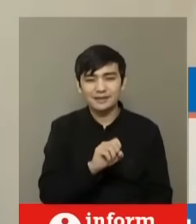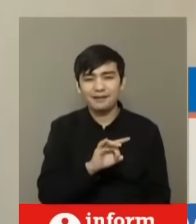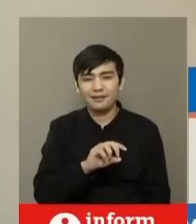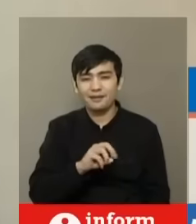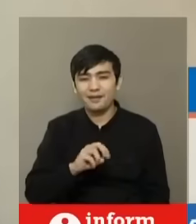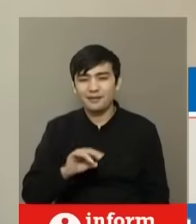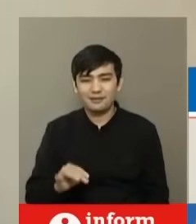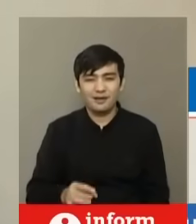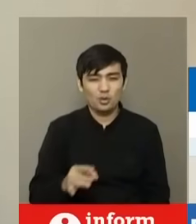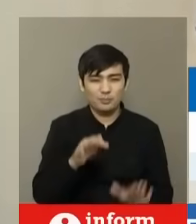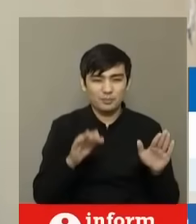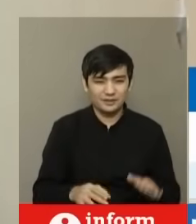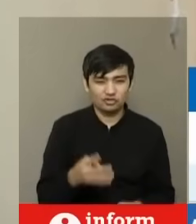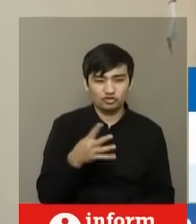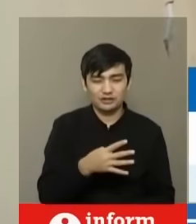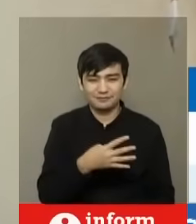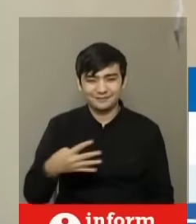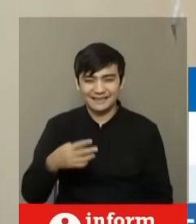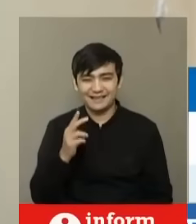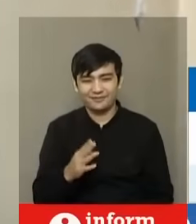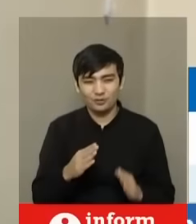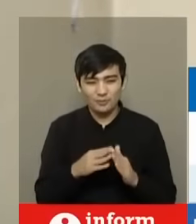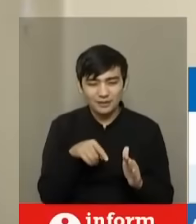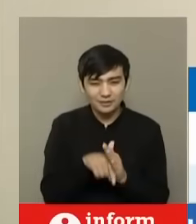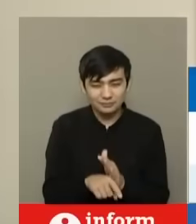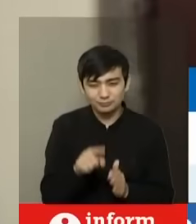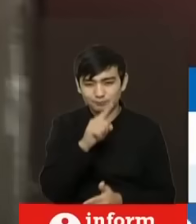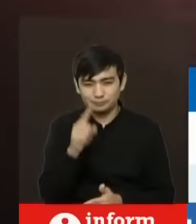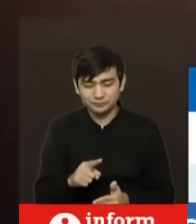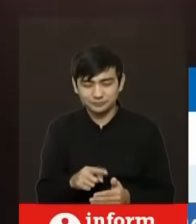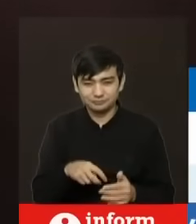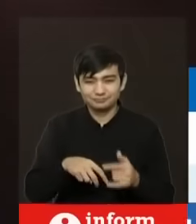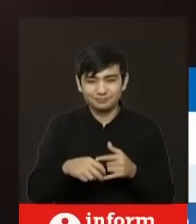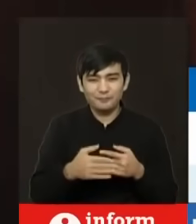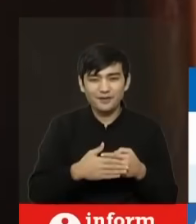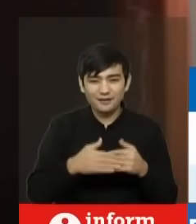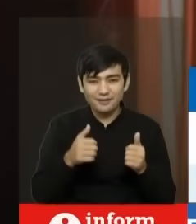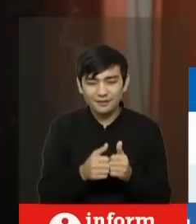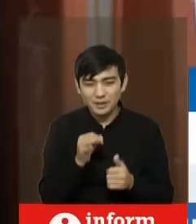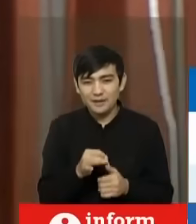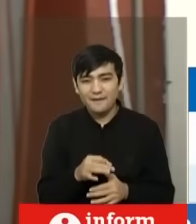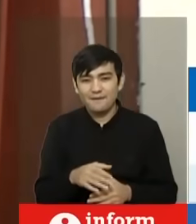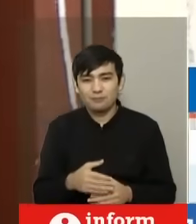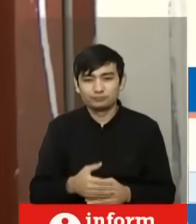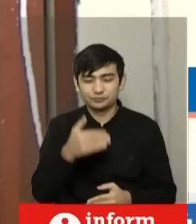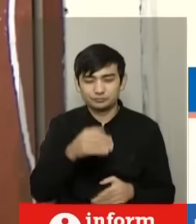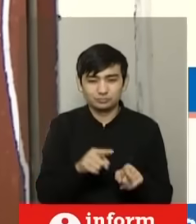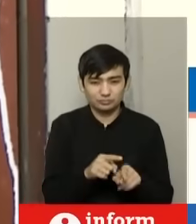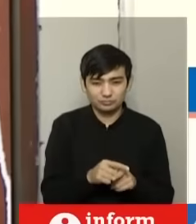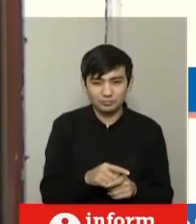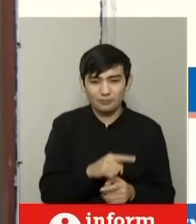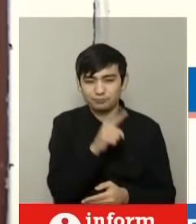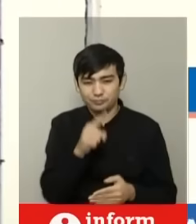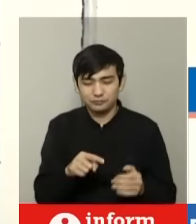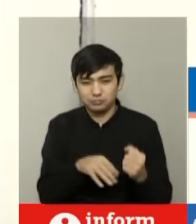4 қабатты тұрғын үйлердің кіреберістерінде дәл осындай жарықтар пайда болған. Сонымен бірге берік қабырғалардың өздері жер сілкінісінен